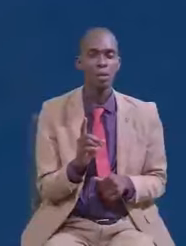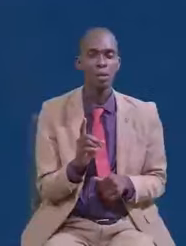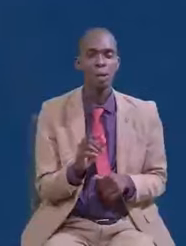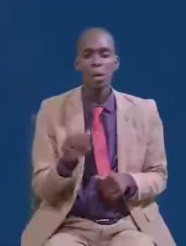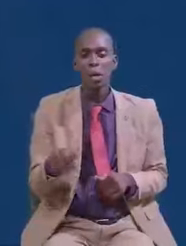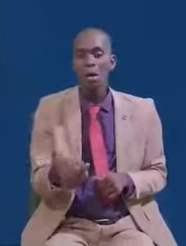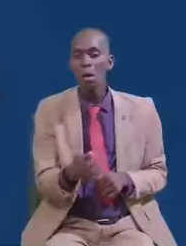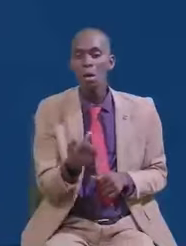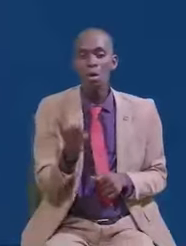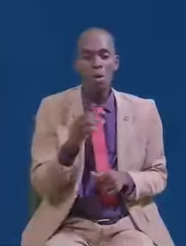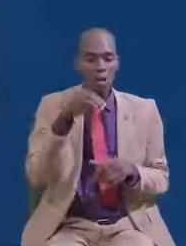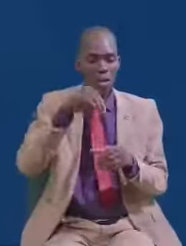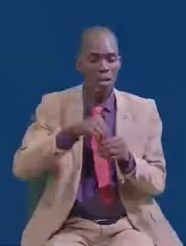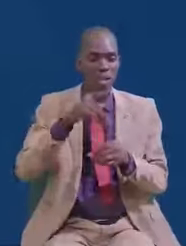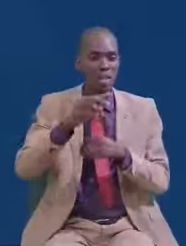Partout dans le monde.